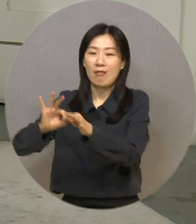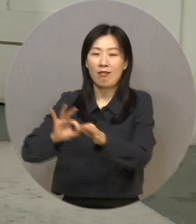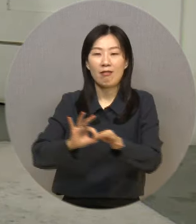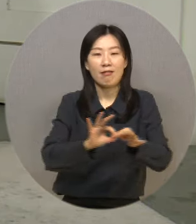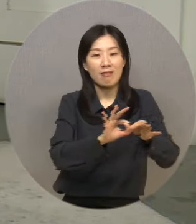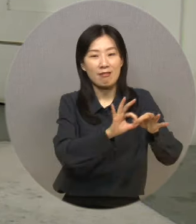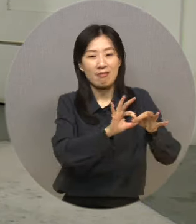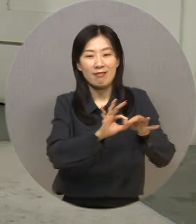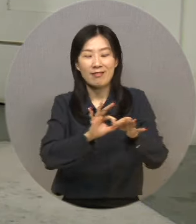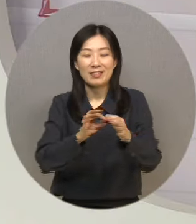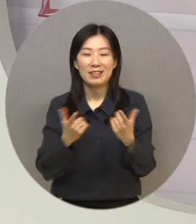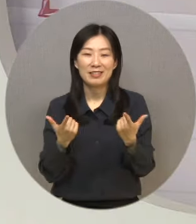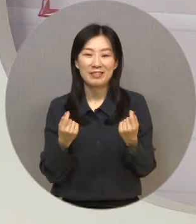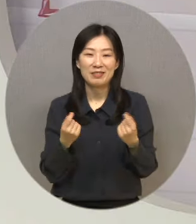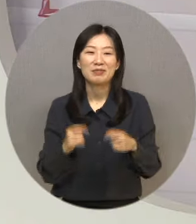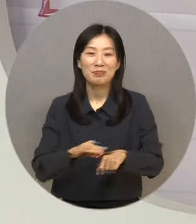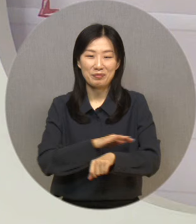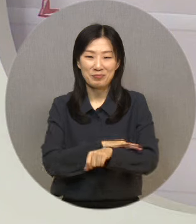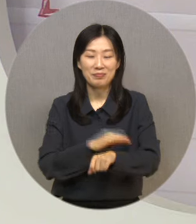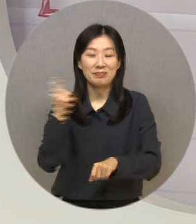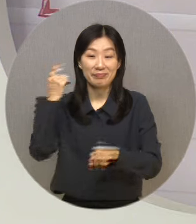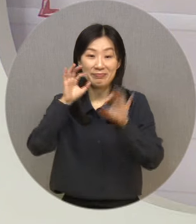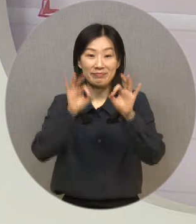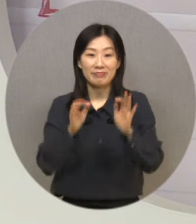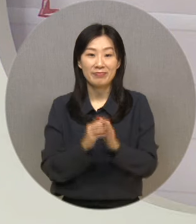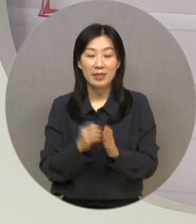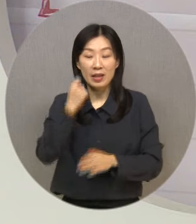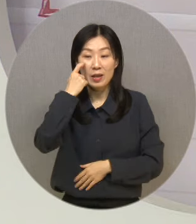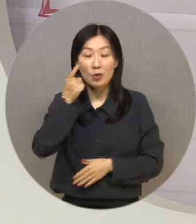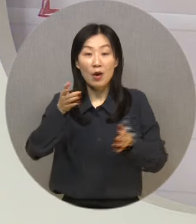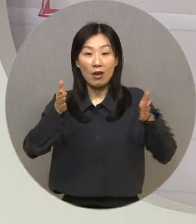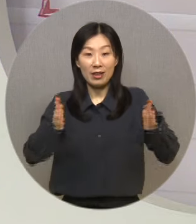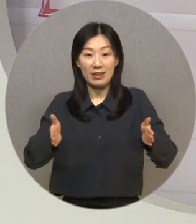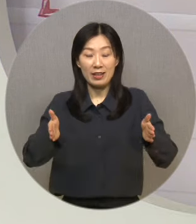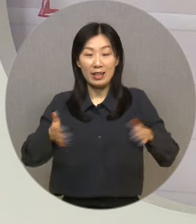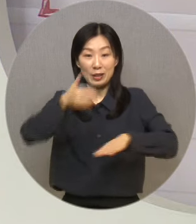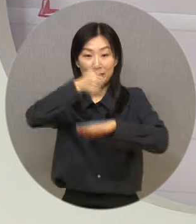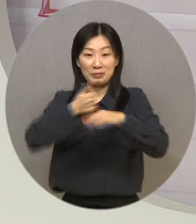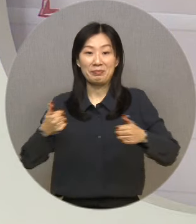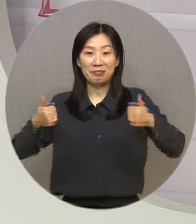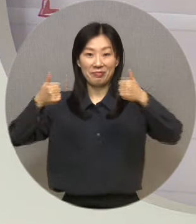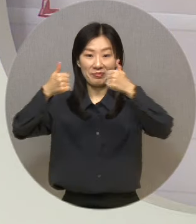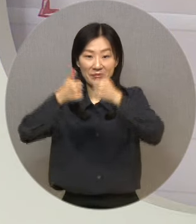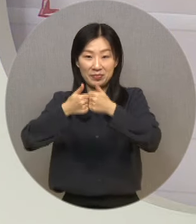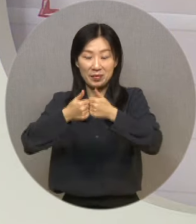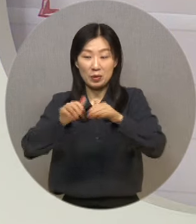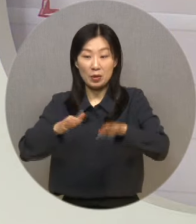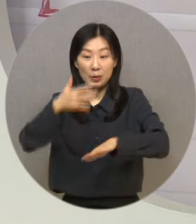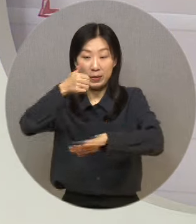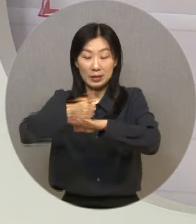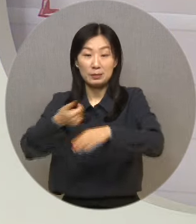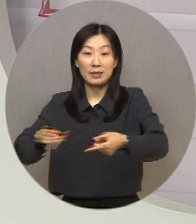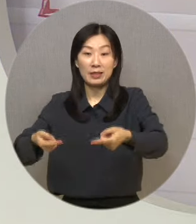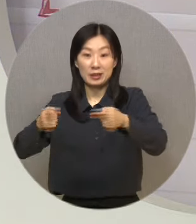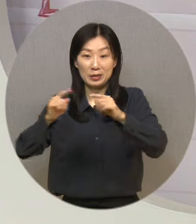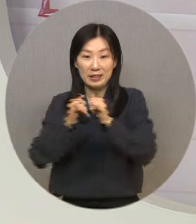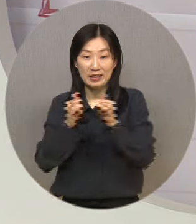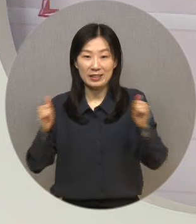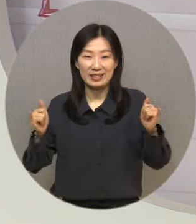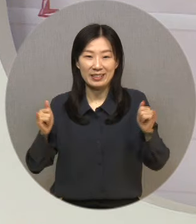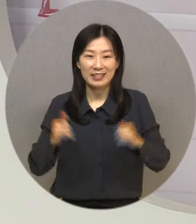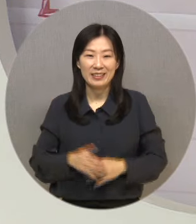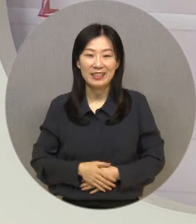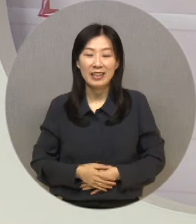예, 아주 잘 들었습니다. 월간 결선 오늘 이제 마지막 출연자를 모시게 되는데요. 제주도 서귀포에 사시는